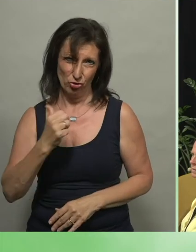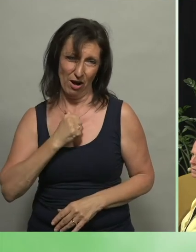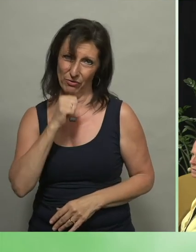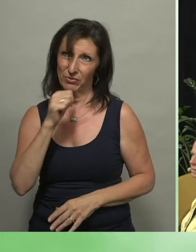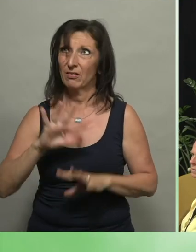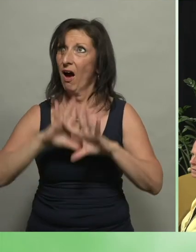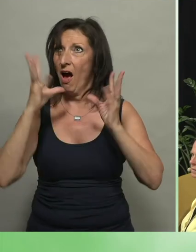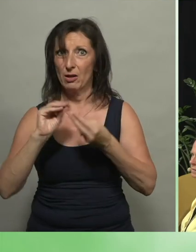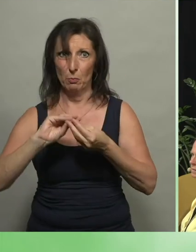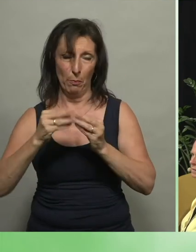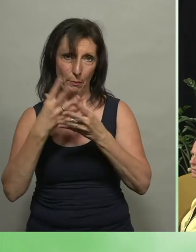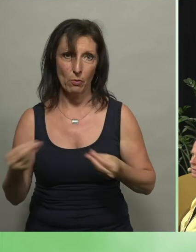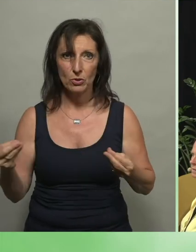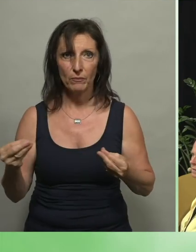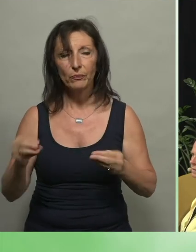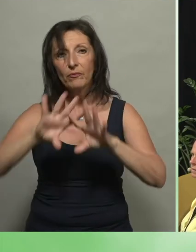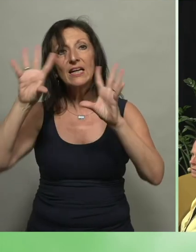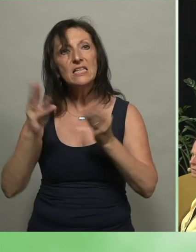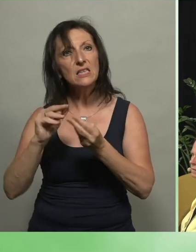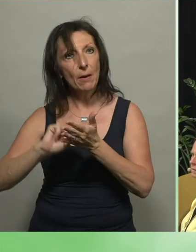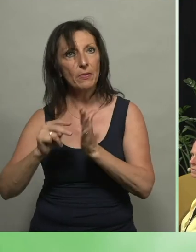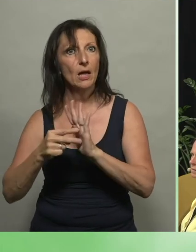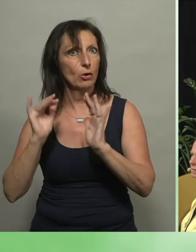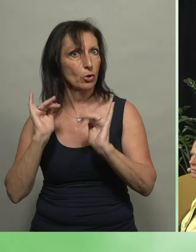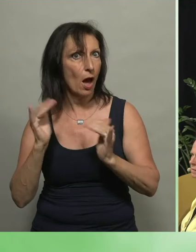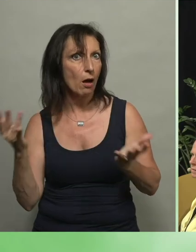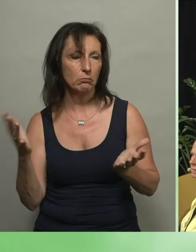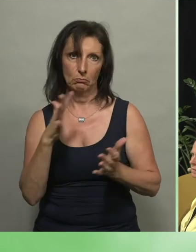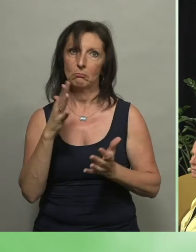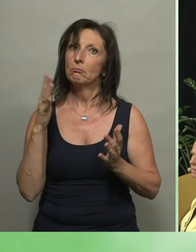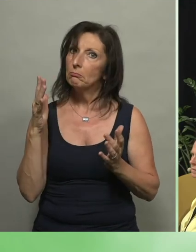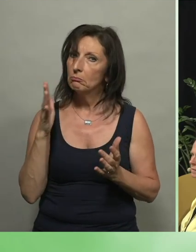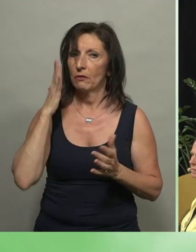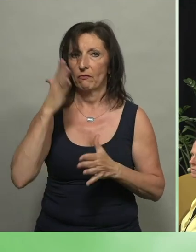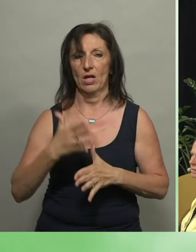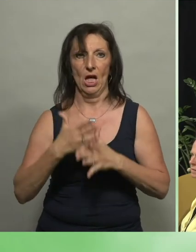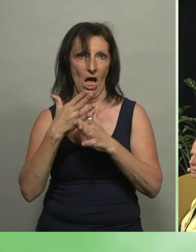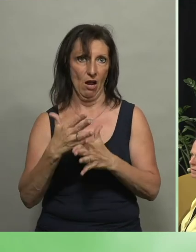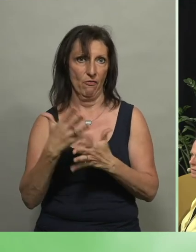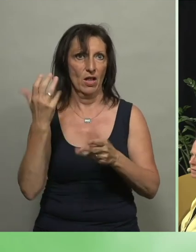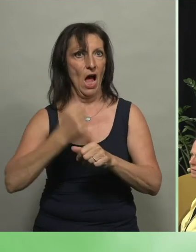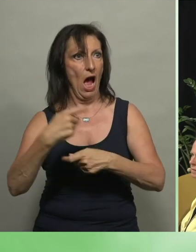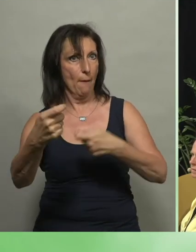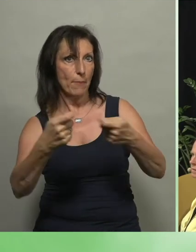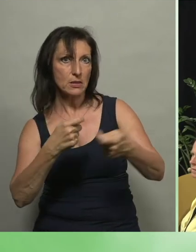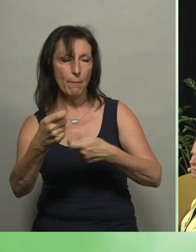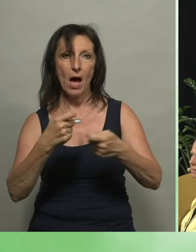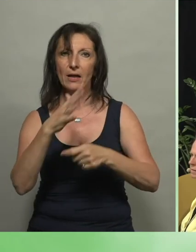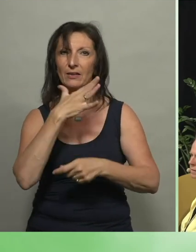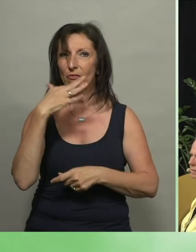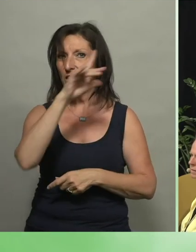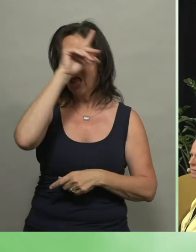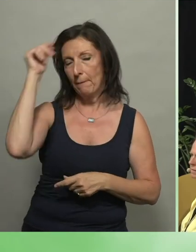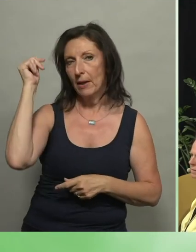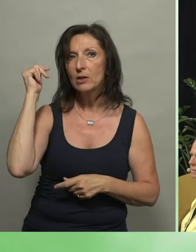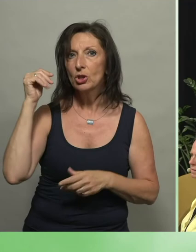lösen. Die Technologie insgesamt wird viele Menschen am Arbeitsmarkt vor Veränderungsnotwendigkeiten